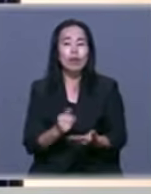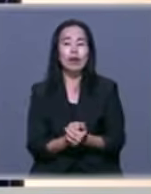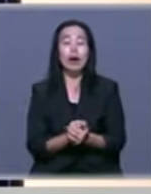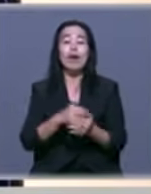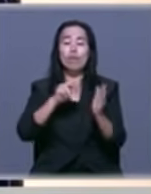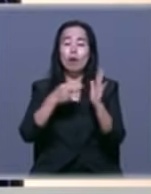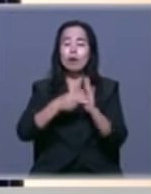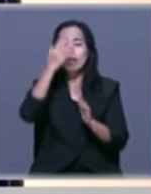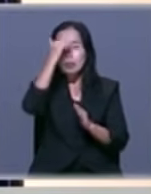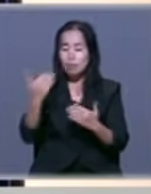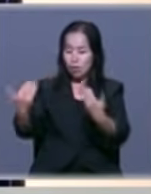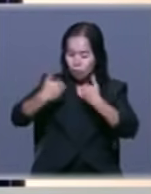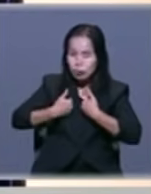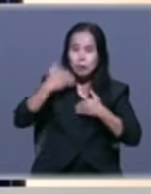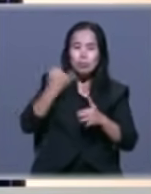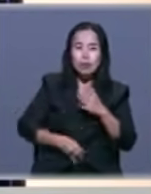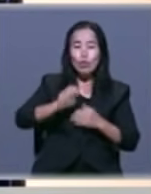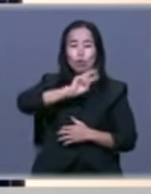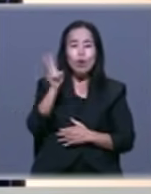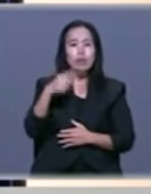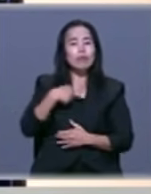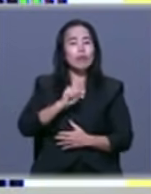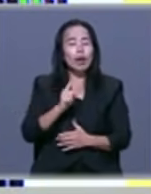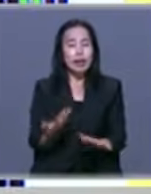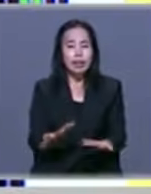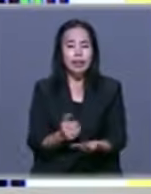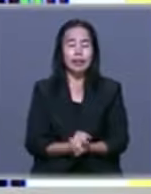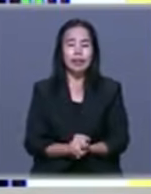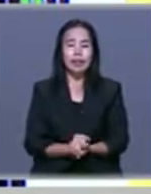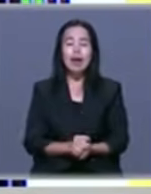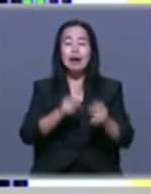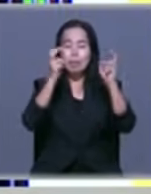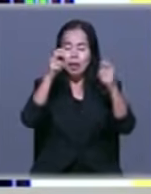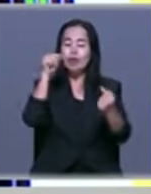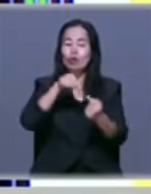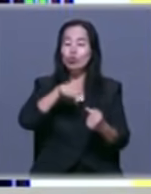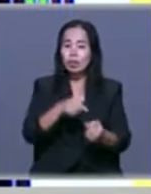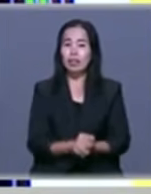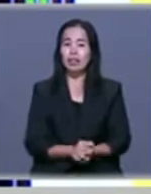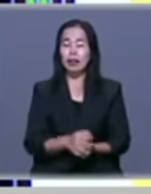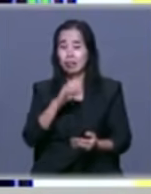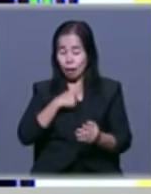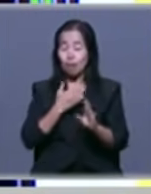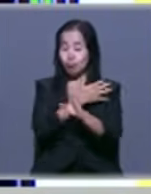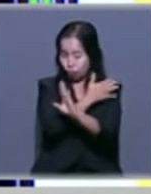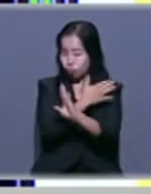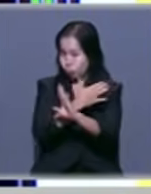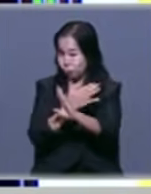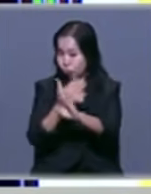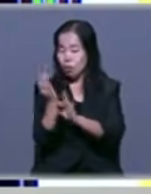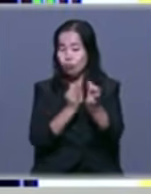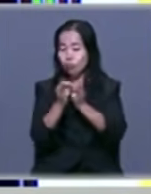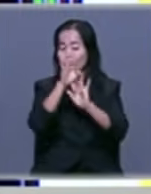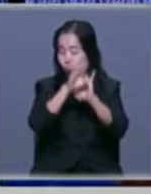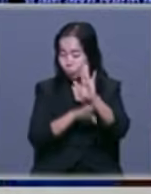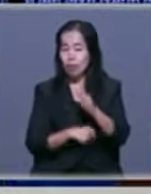ฮ้ยแล้วทำไมถึงหยิบมาเป็นความผิดใช่ไหมอันเนี้ยถ้าใครอ่านไล่ทั้งหมดนะฮะอย่างใครอ่านไล่ทั้งหมดอย่างเช่นราย